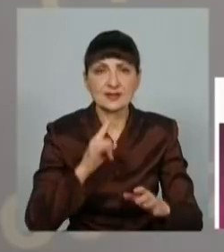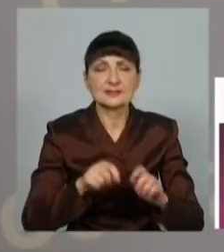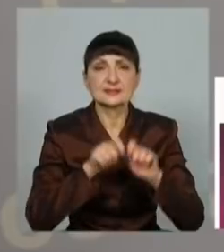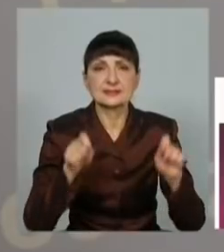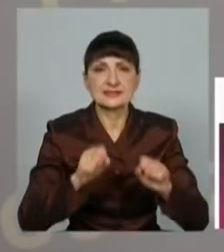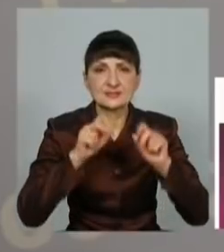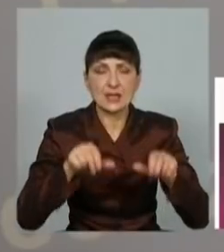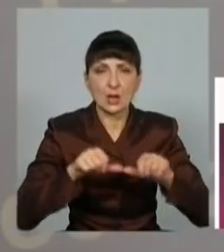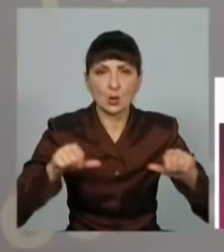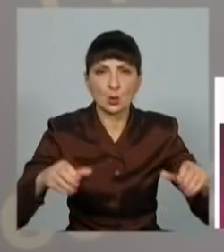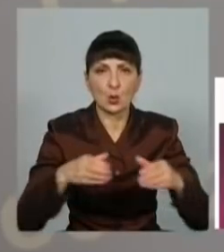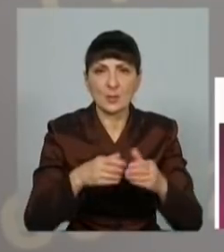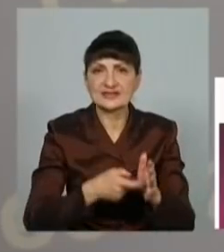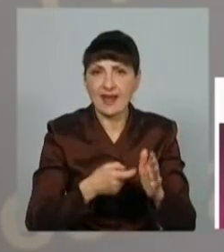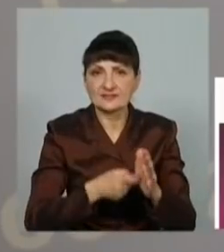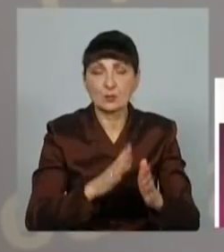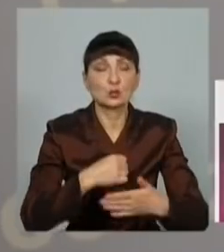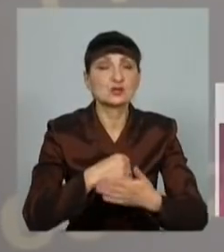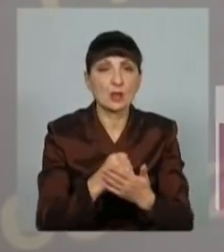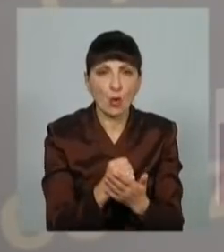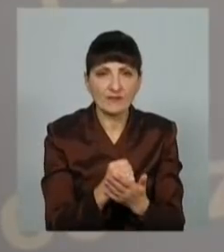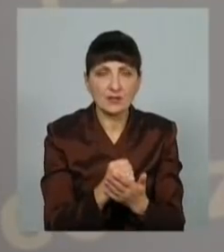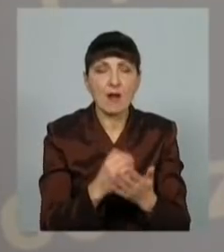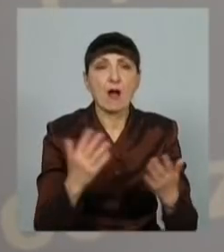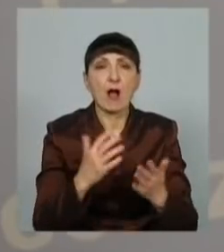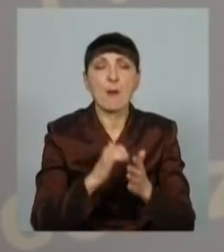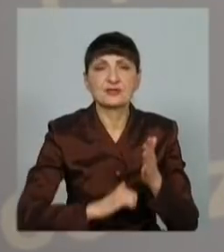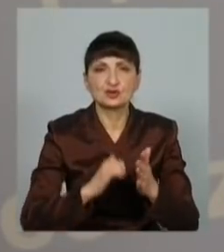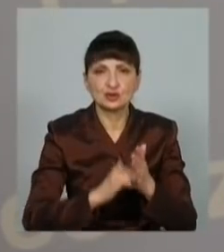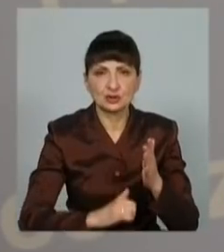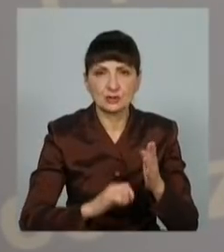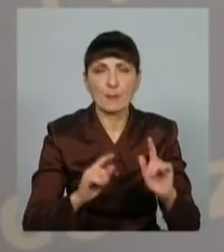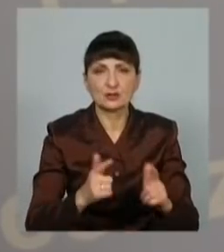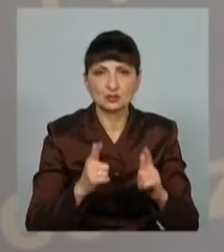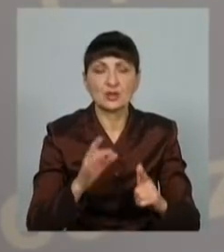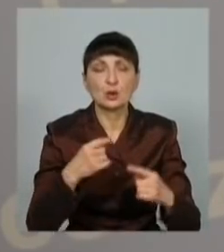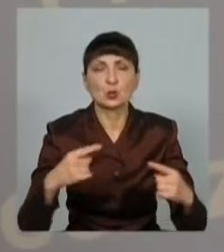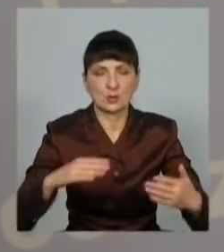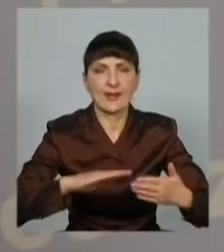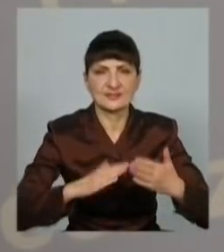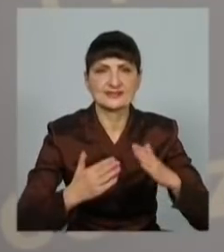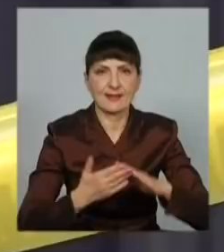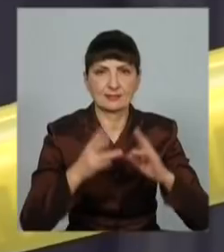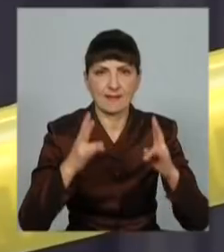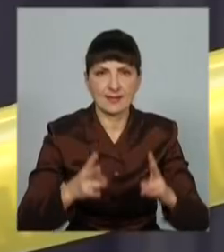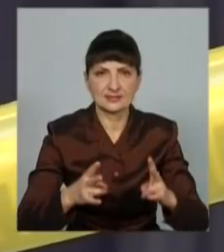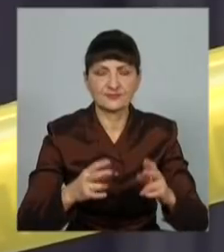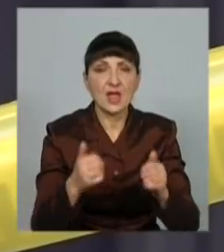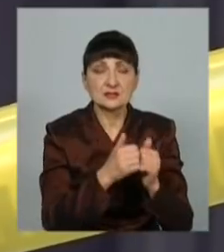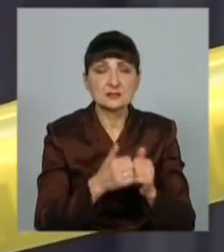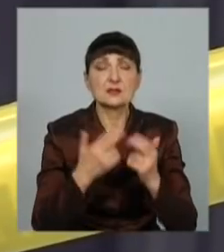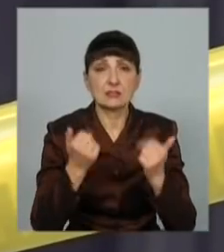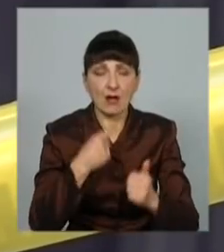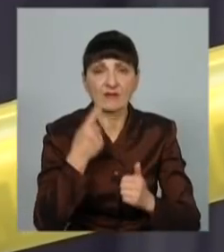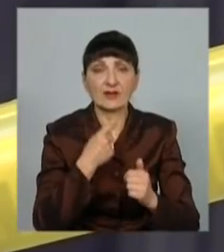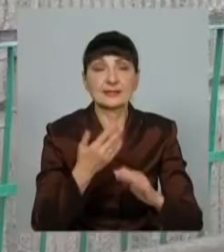следственная оперативная группа, которая установит причины произошедшего, а также другие обстоятельства трагедии. Соседи подтвердили,